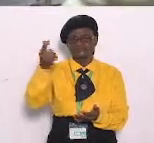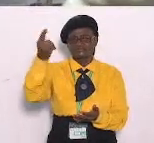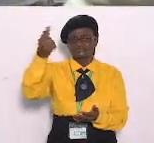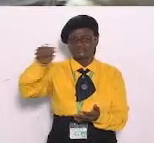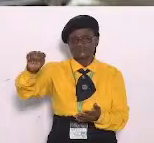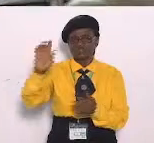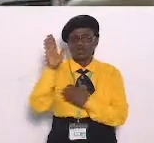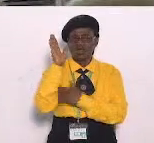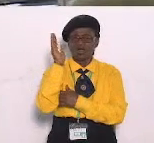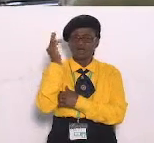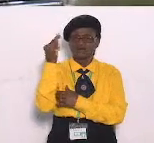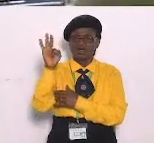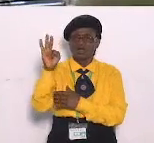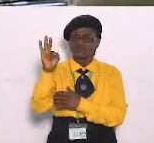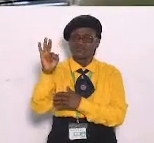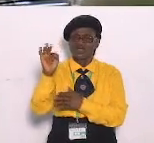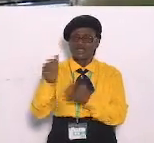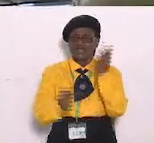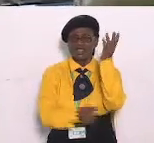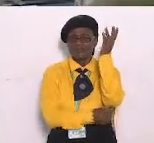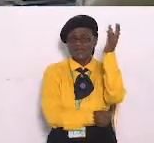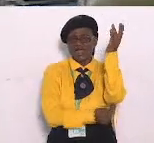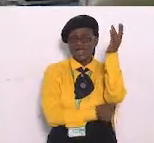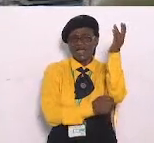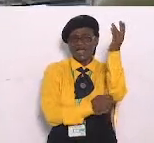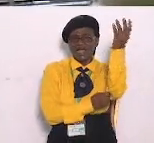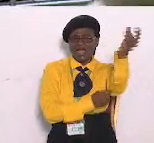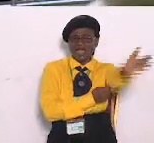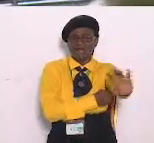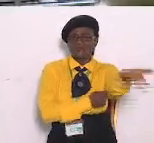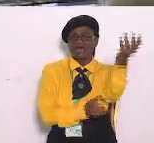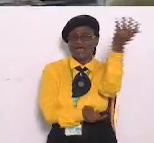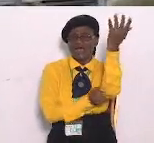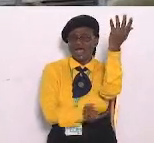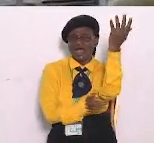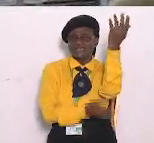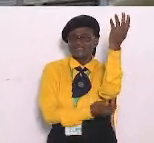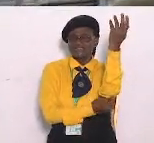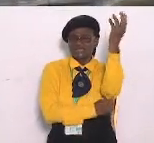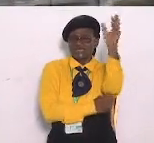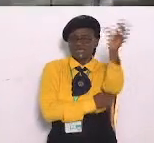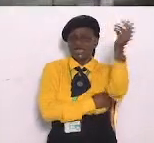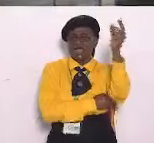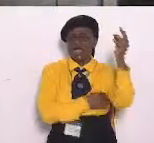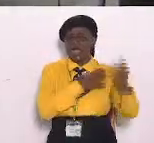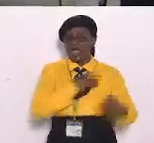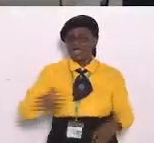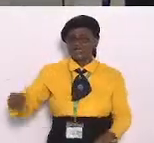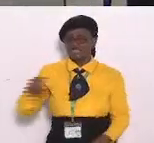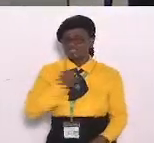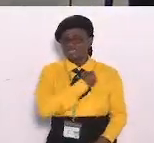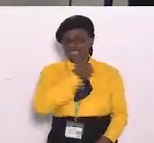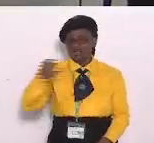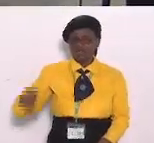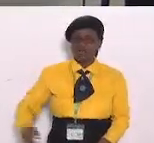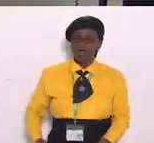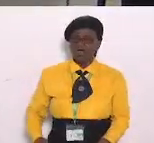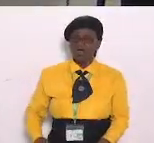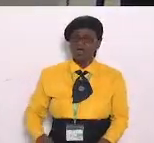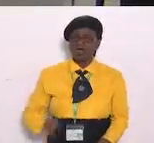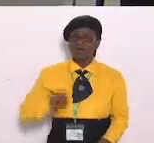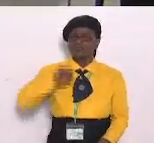nom le Dieu d'Abraham Isaac et